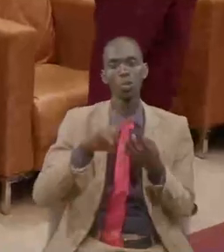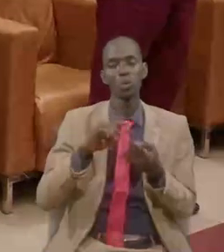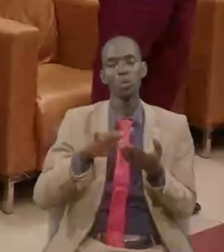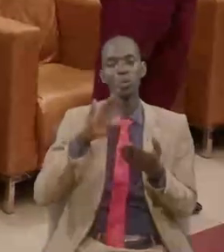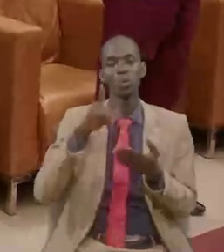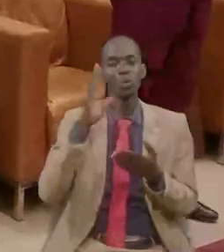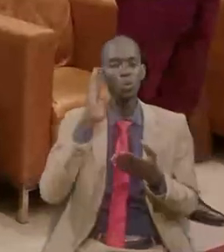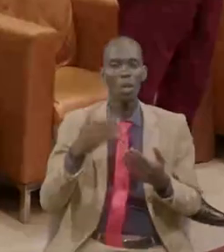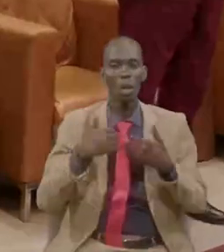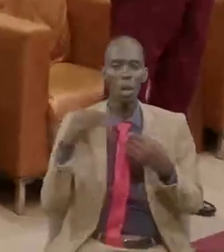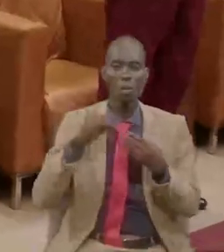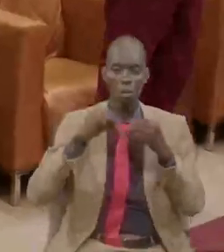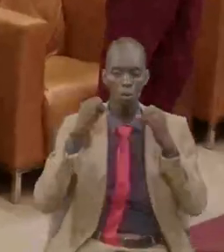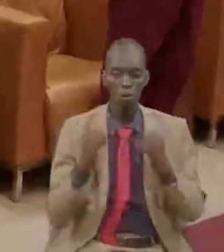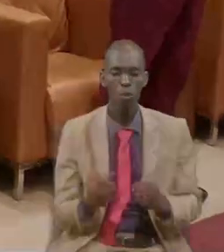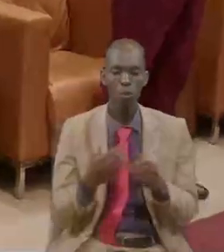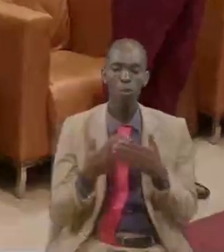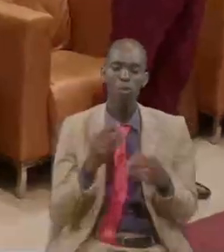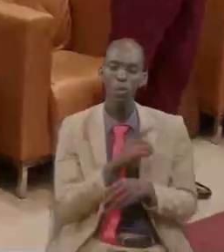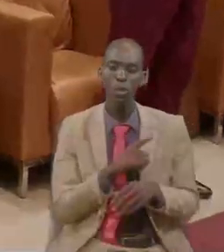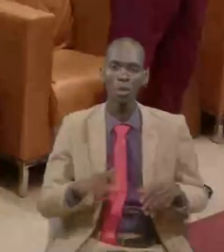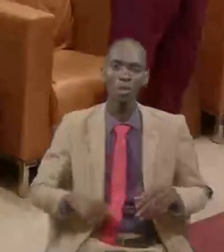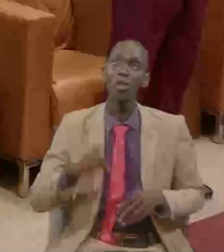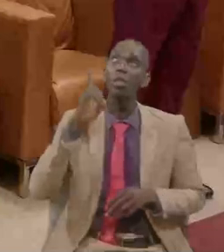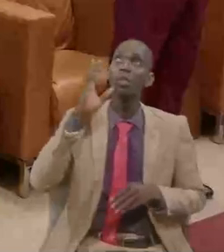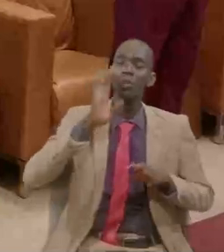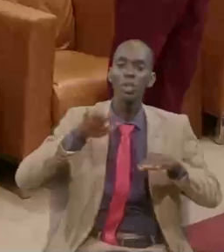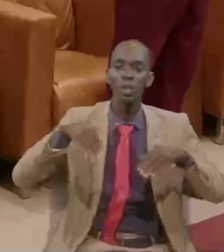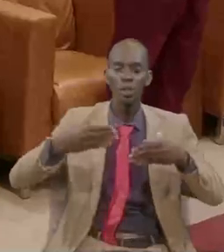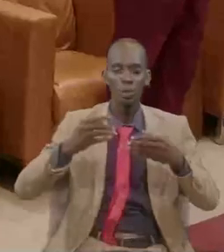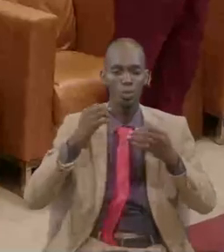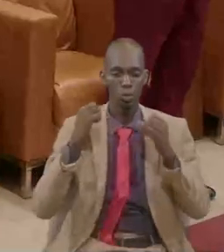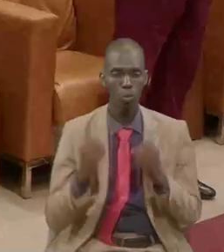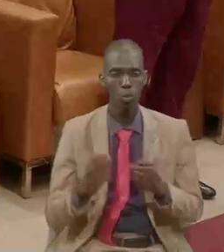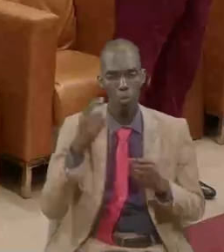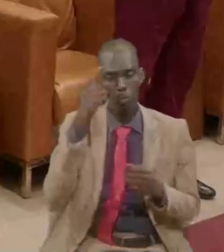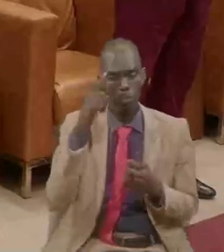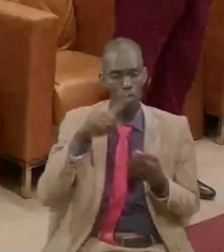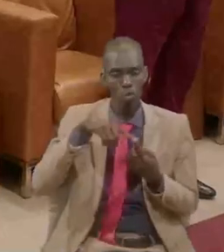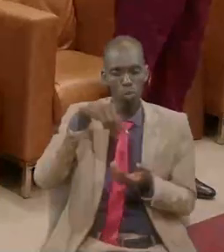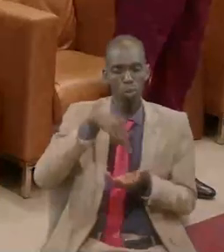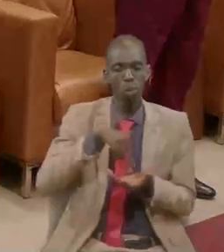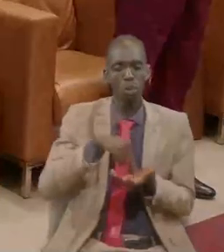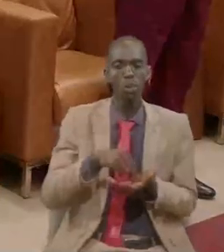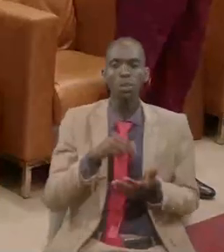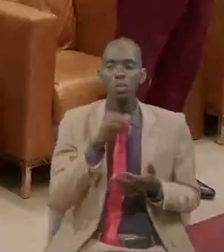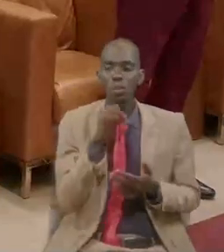vous deveniez de plus en plus fort dans le Seigneur, que je vous donne l'épine dorsale pour bien tenir,